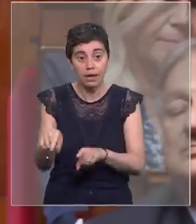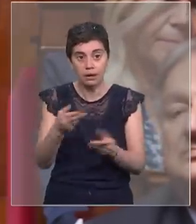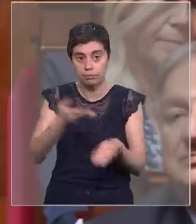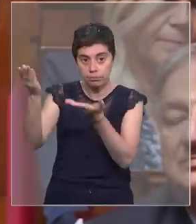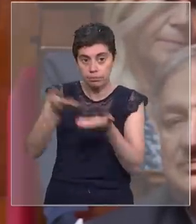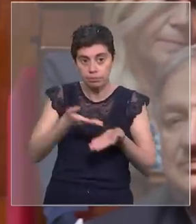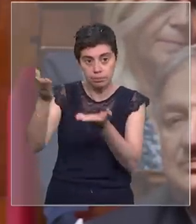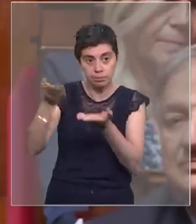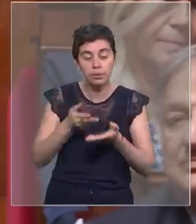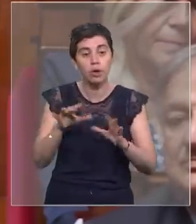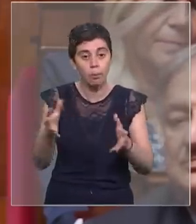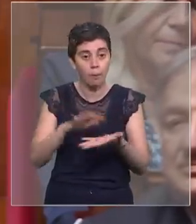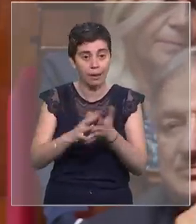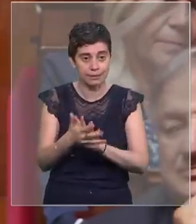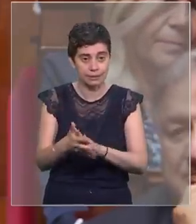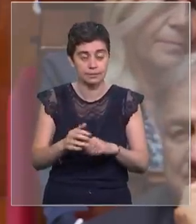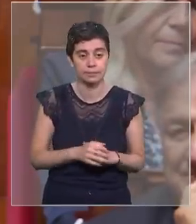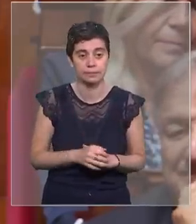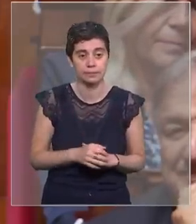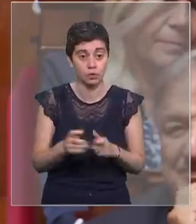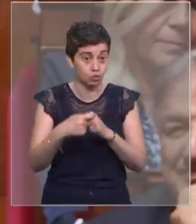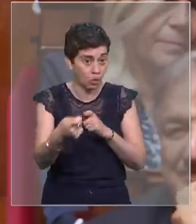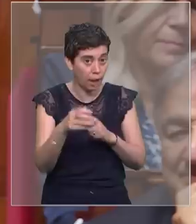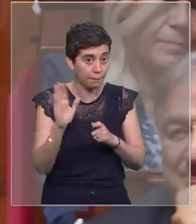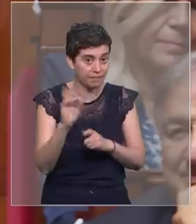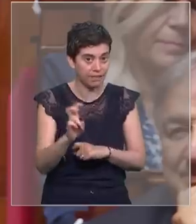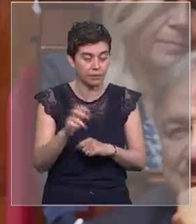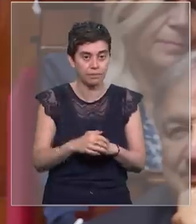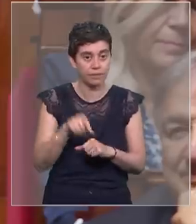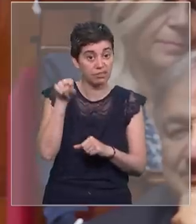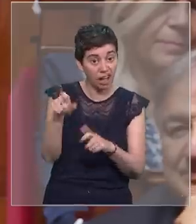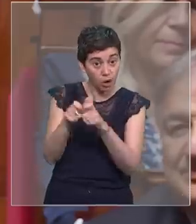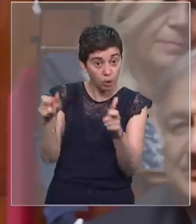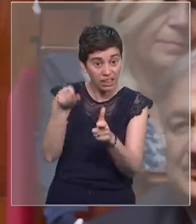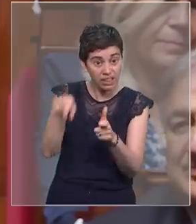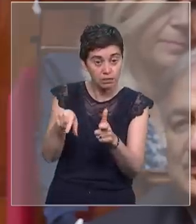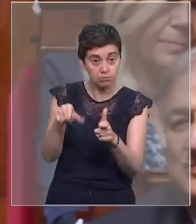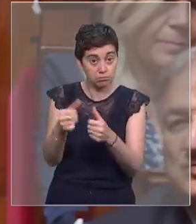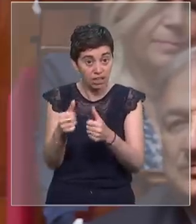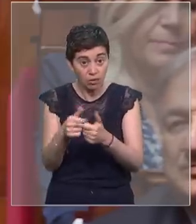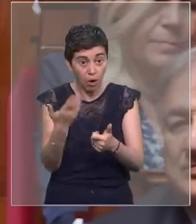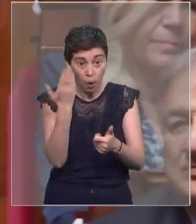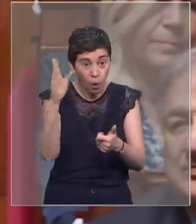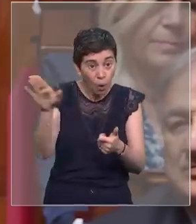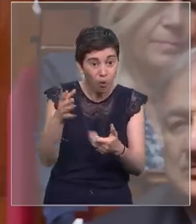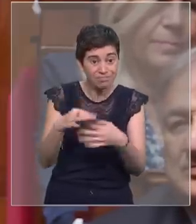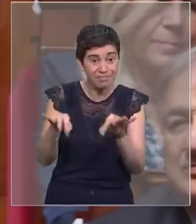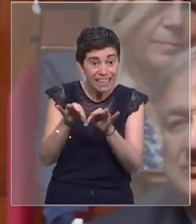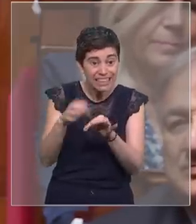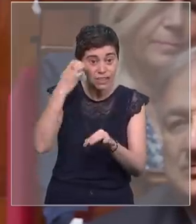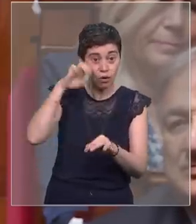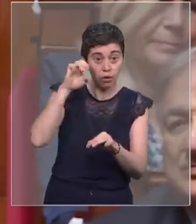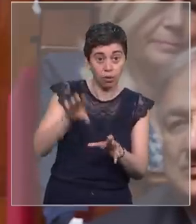l'import-export. Est-il acceptable de laisser le groupe Le Duf partir investir ailleurs dans l'Union